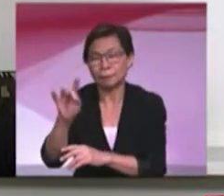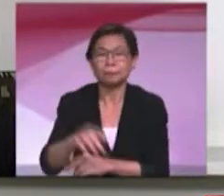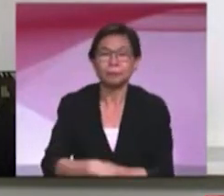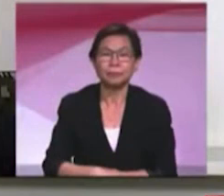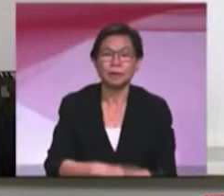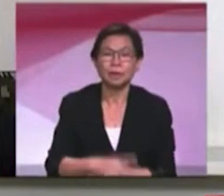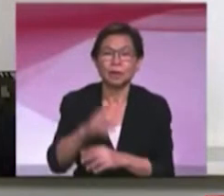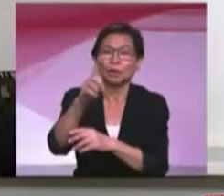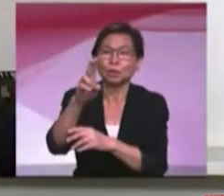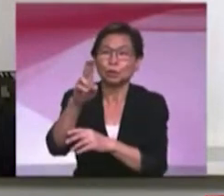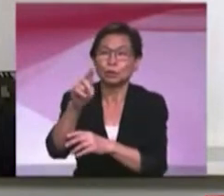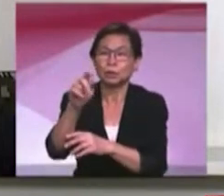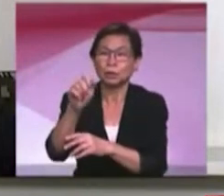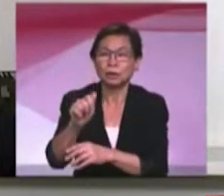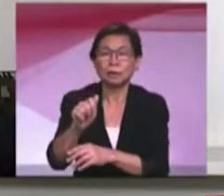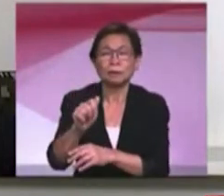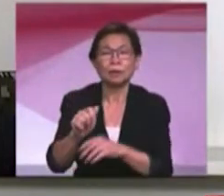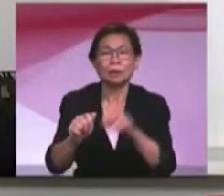358 kes, Duta